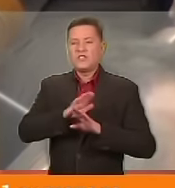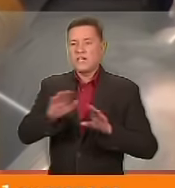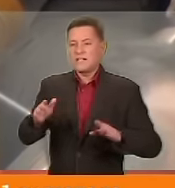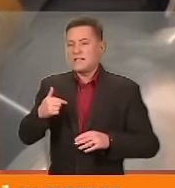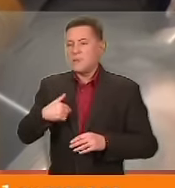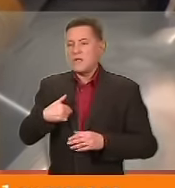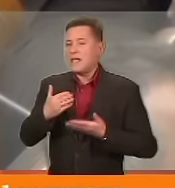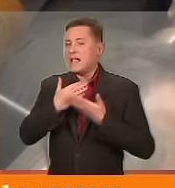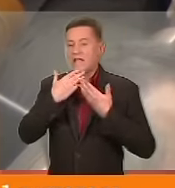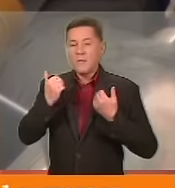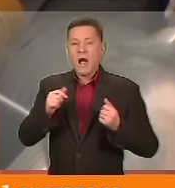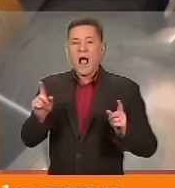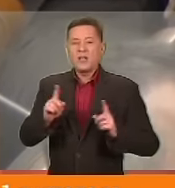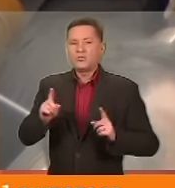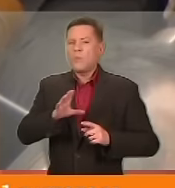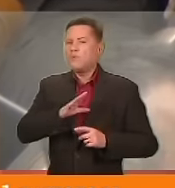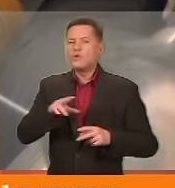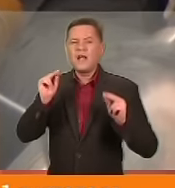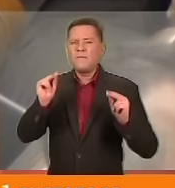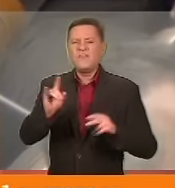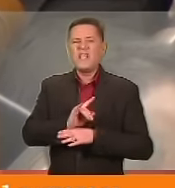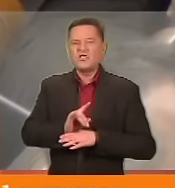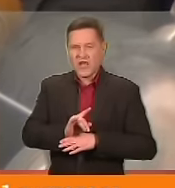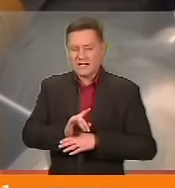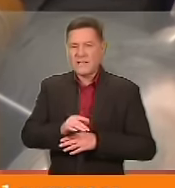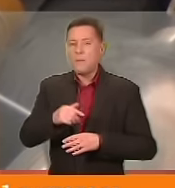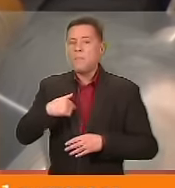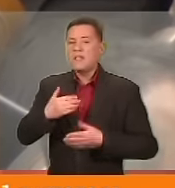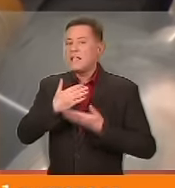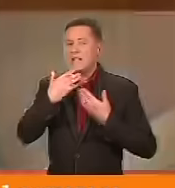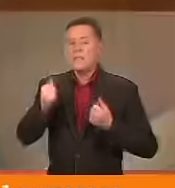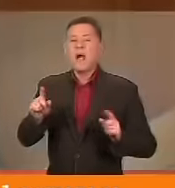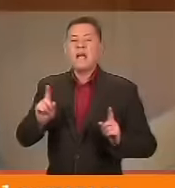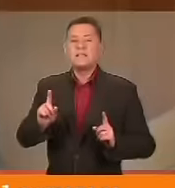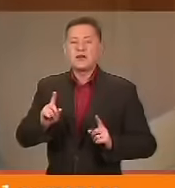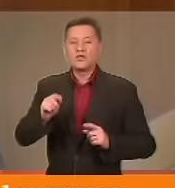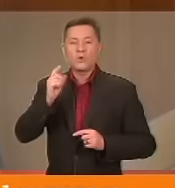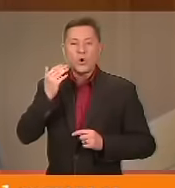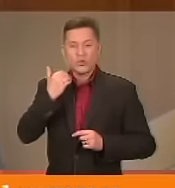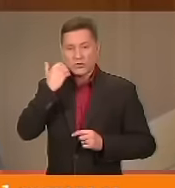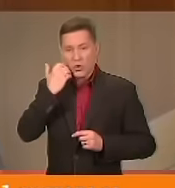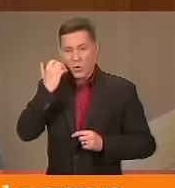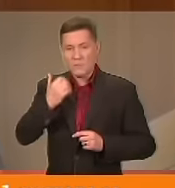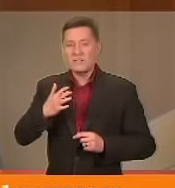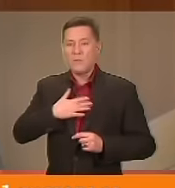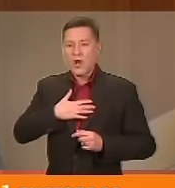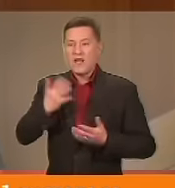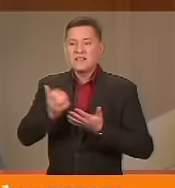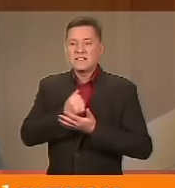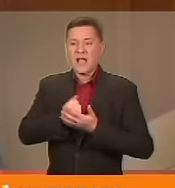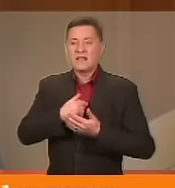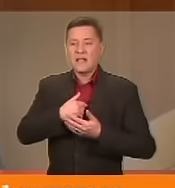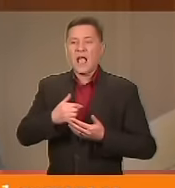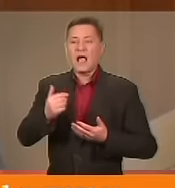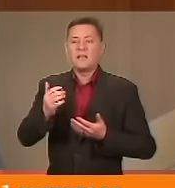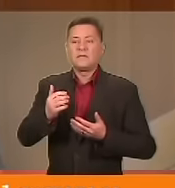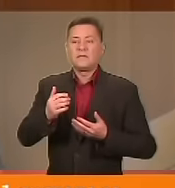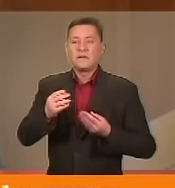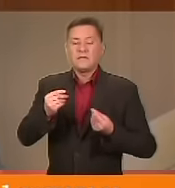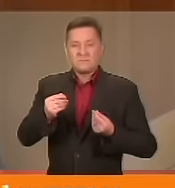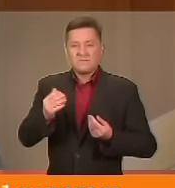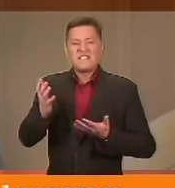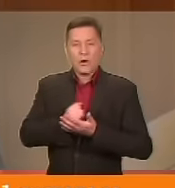немає, що бути нечесним, мені немає, за що соромитись. Це мої статки, я їх заробив, і у мене є декларація на кожен